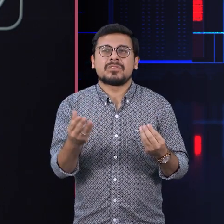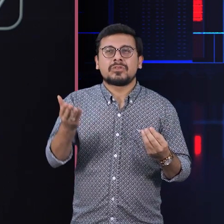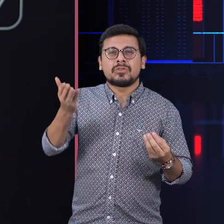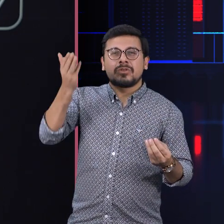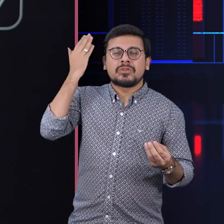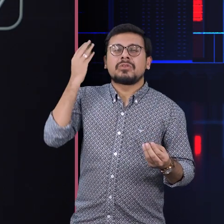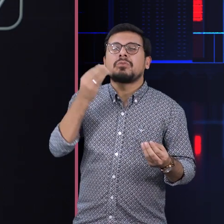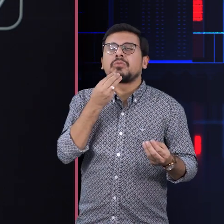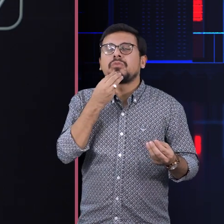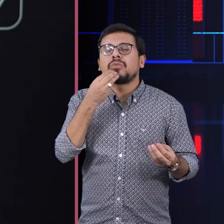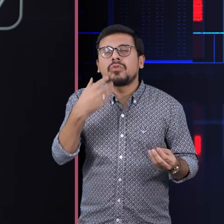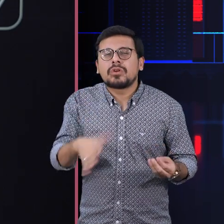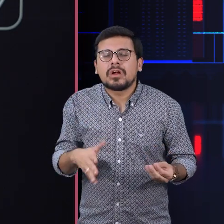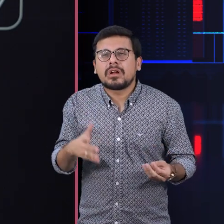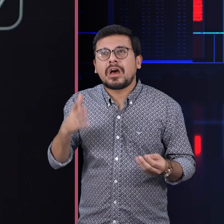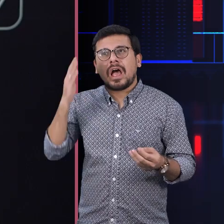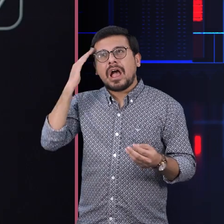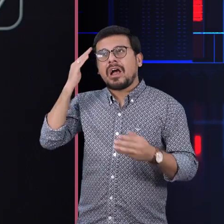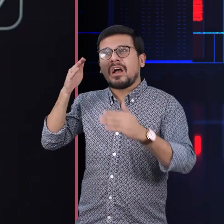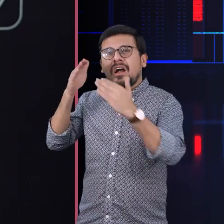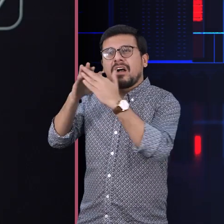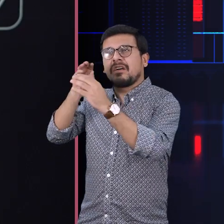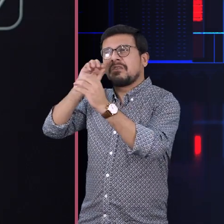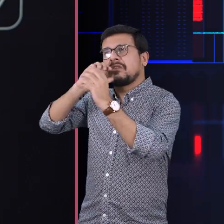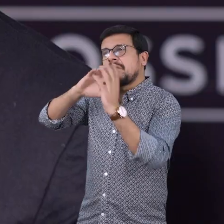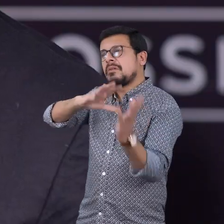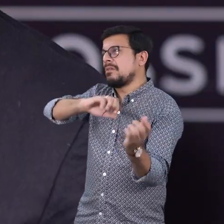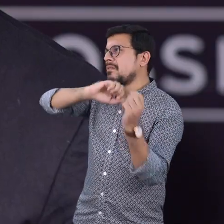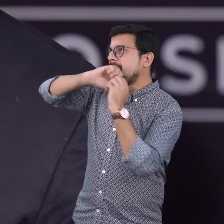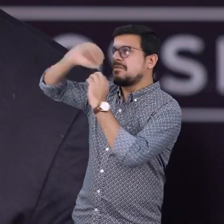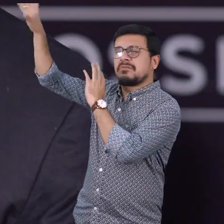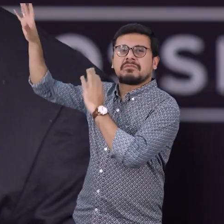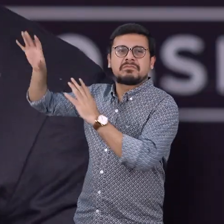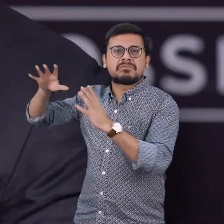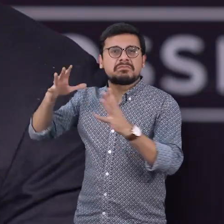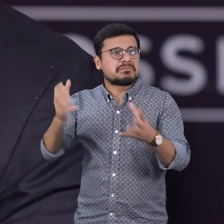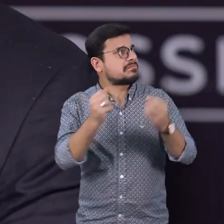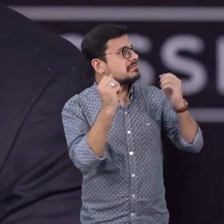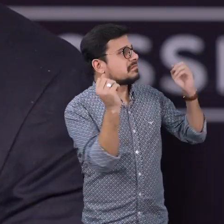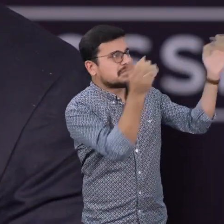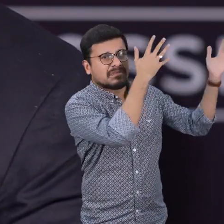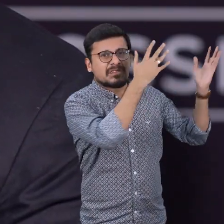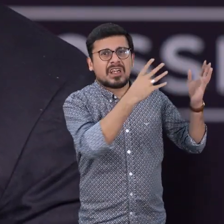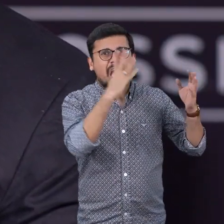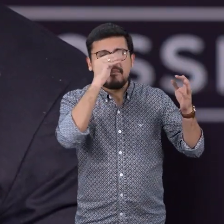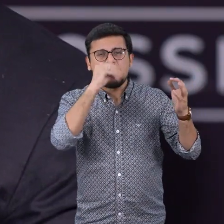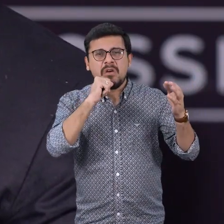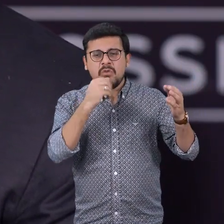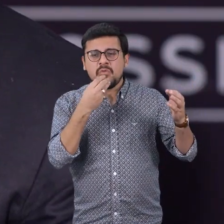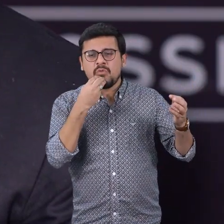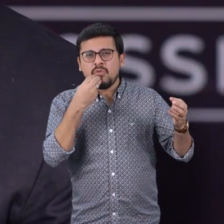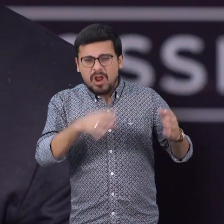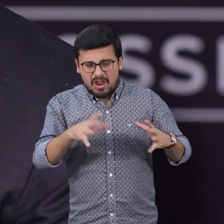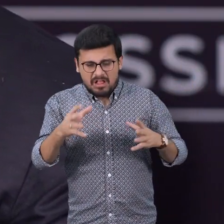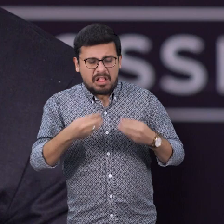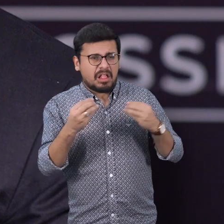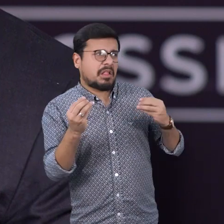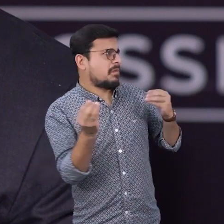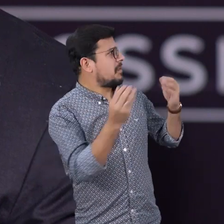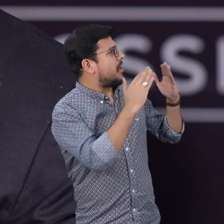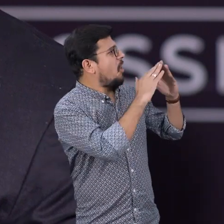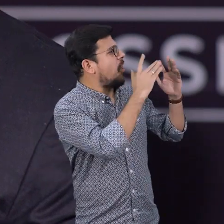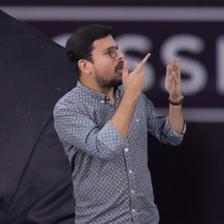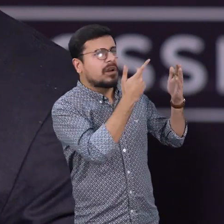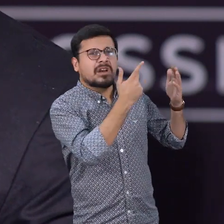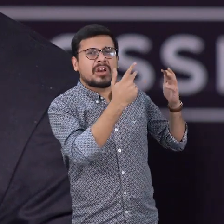ساری مجبوریاں بھی ہوتی ہیں لیکن آپ کو سمجھ میں نہیں آ رہی. سو ہم ایسے